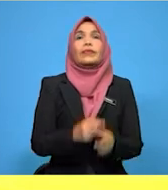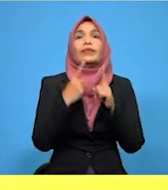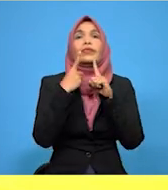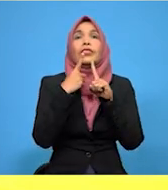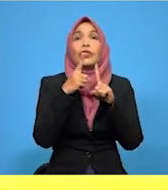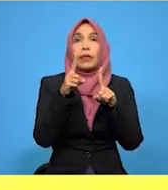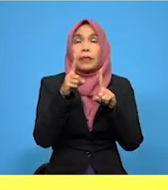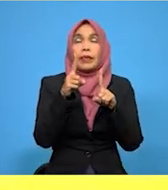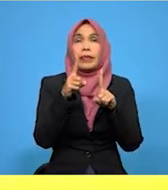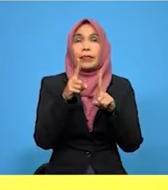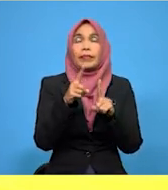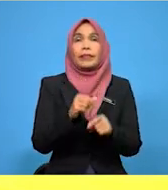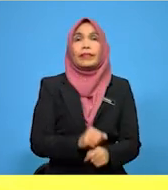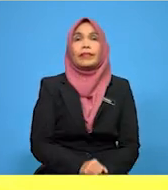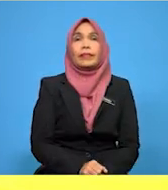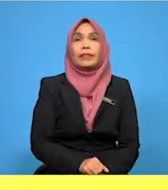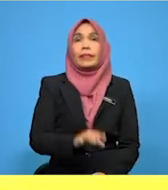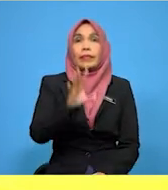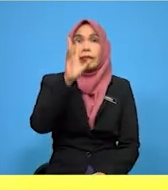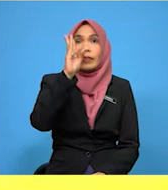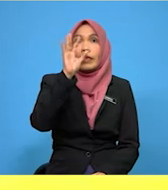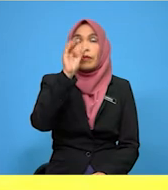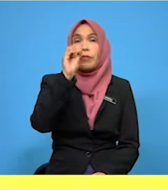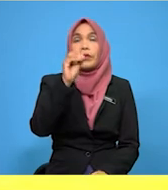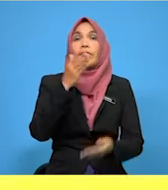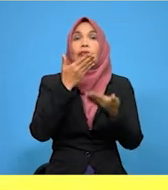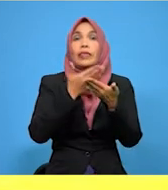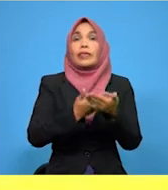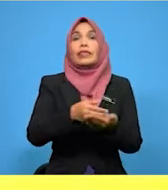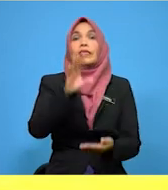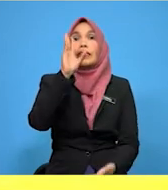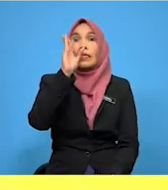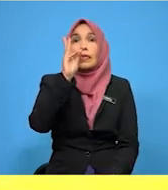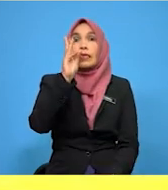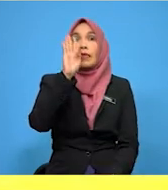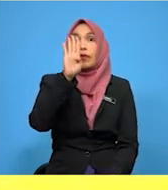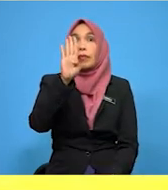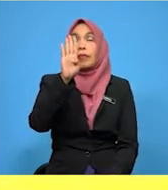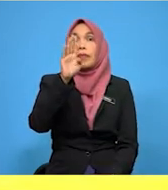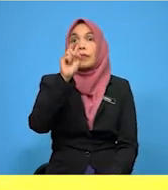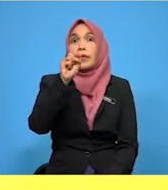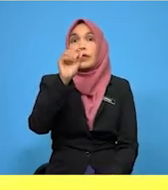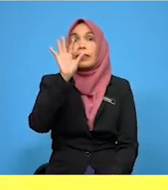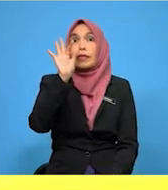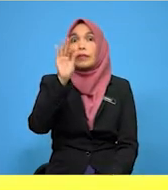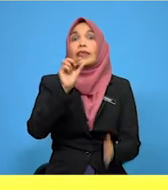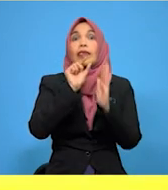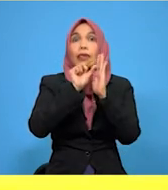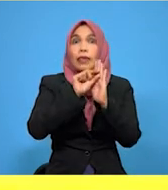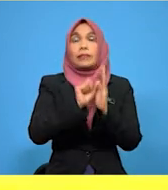Jawapan bagi soalan ini ialah 60 sehingga 64.9 gram.